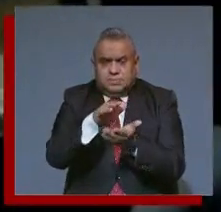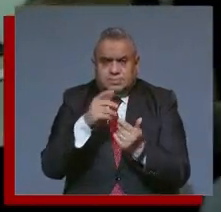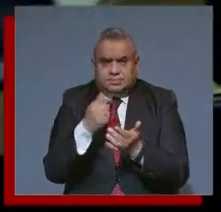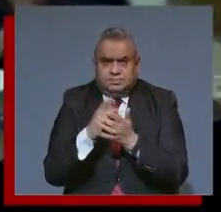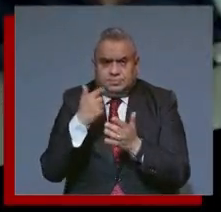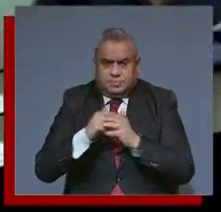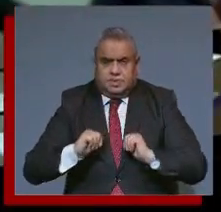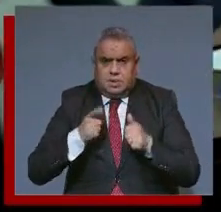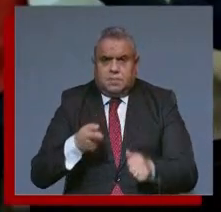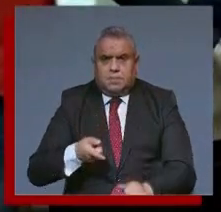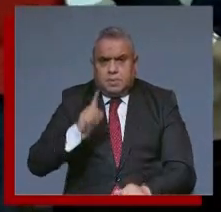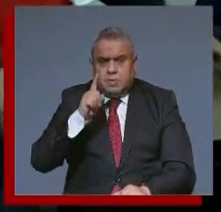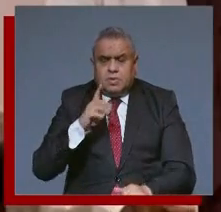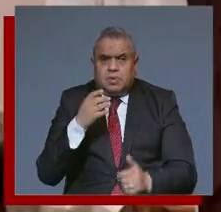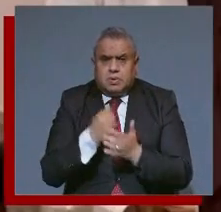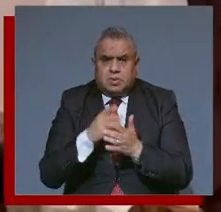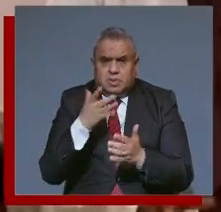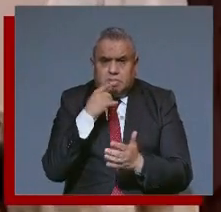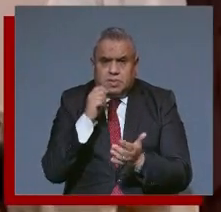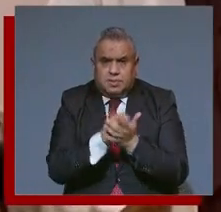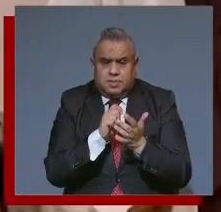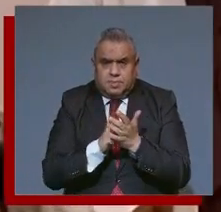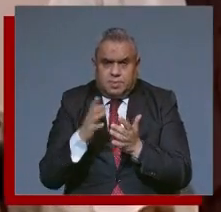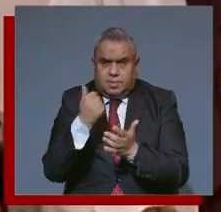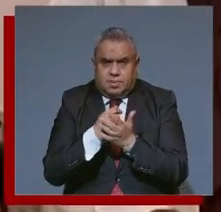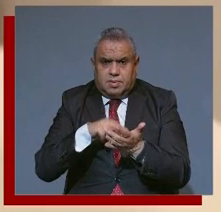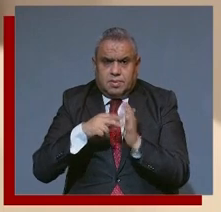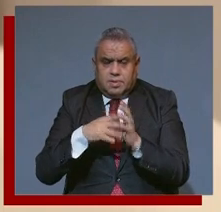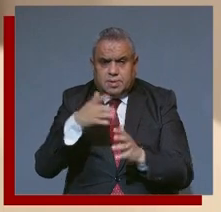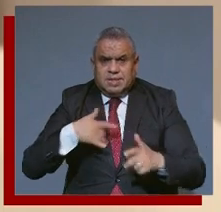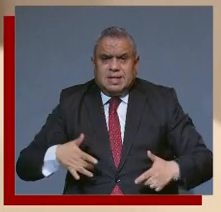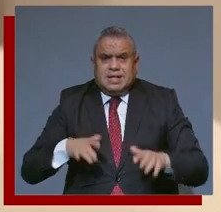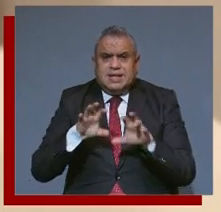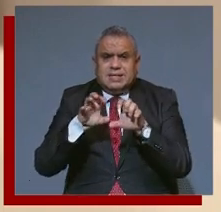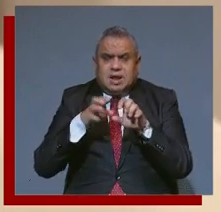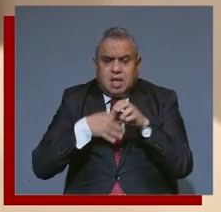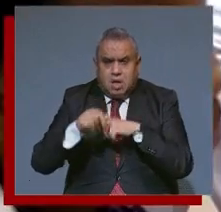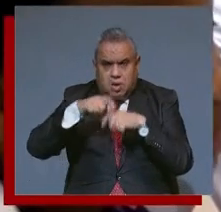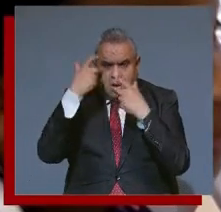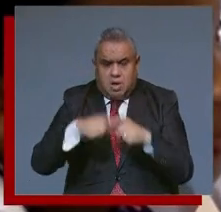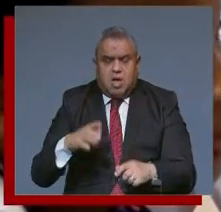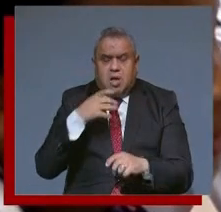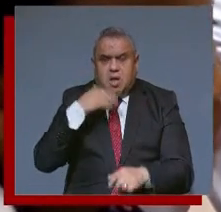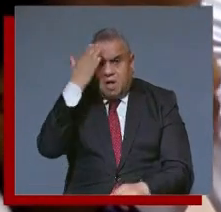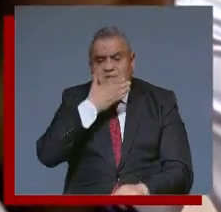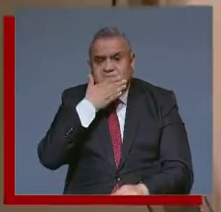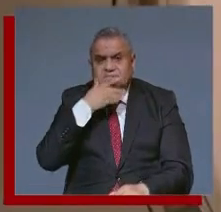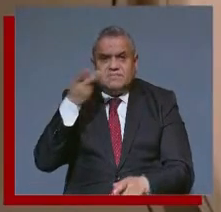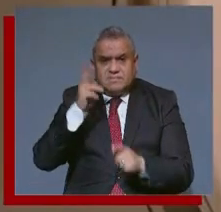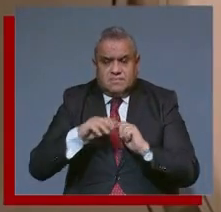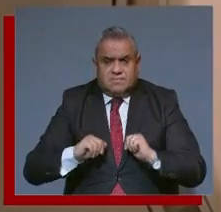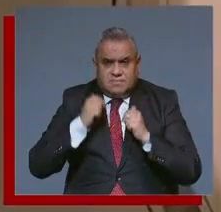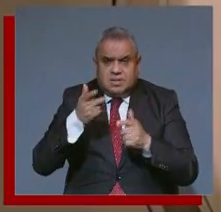ومبادرة التعاون لتسريع التغيير لمكافحة السرطان في إفريقيا، إضافة إلى حملات القضاء